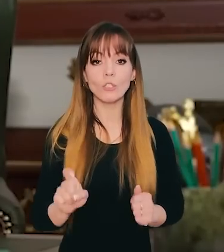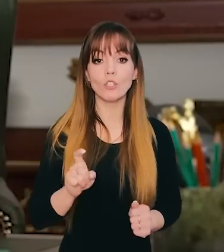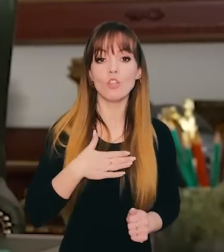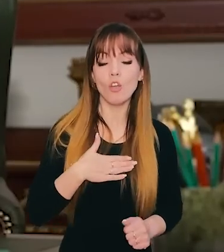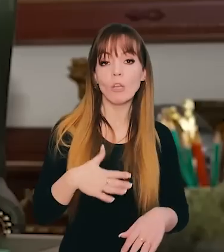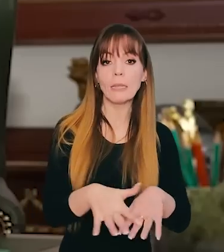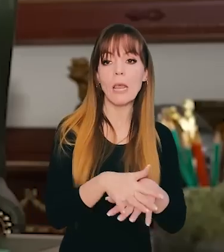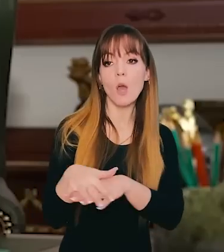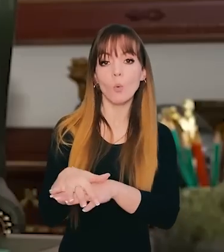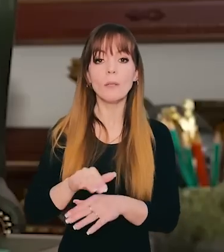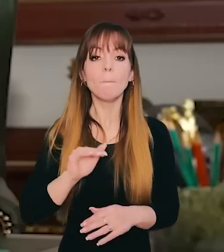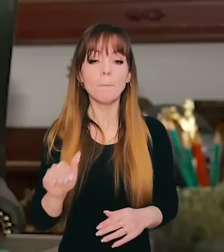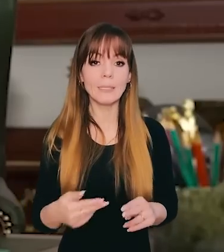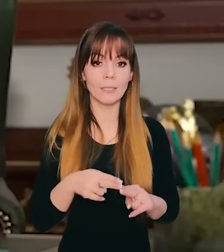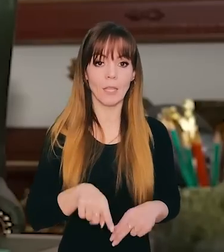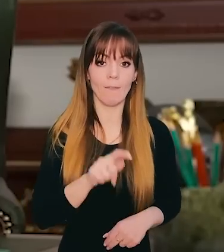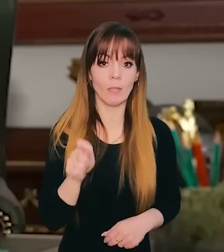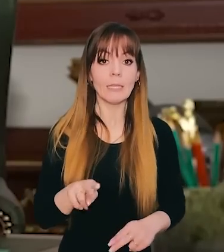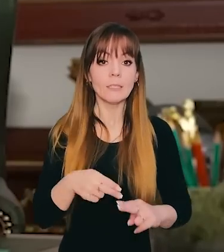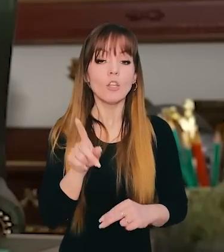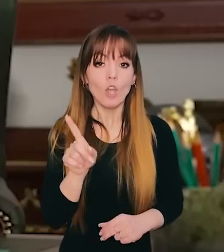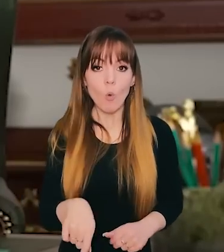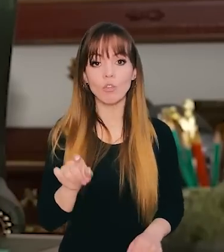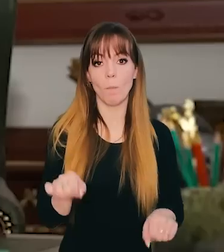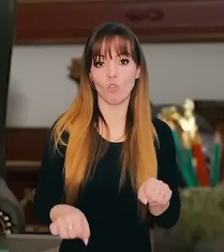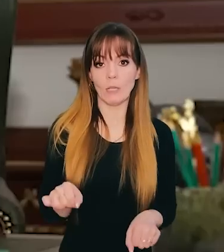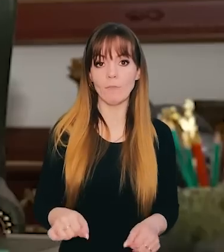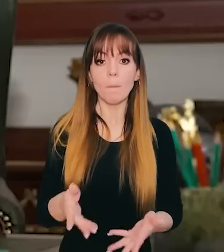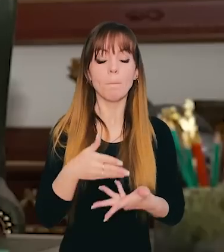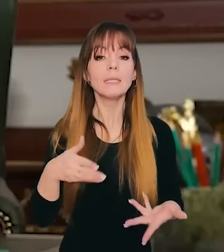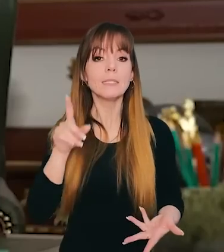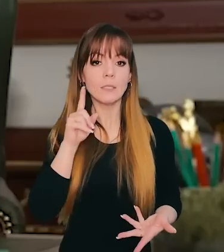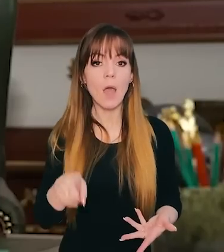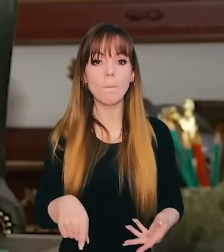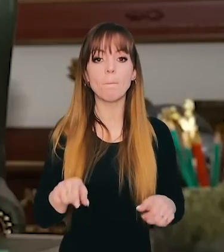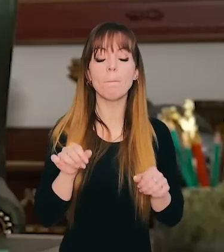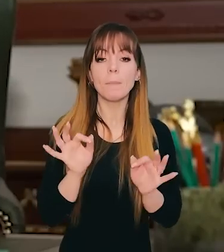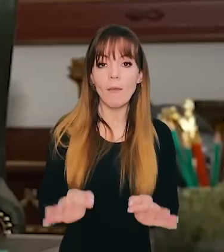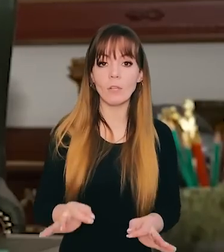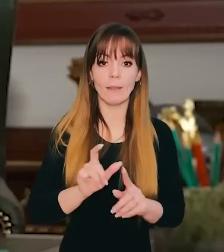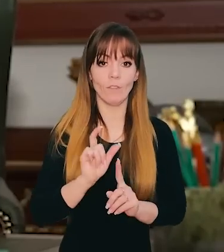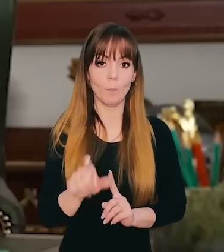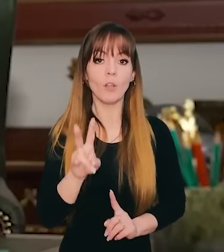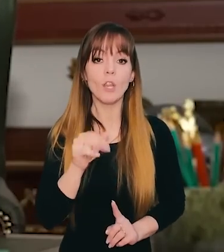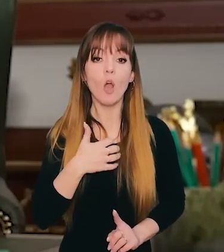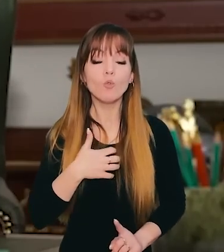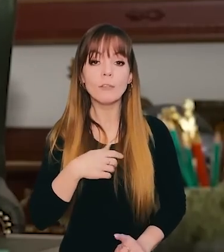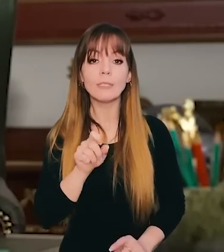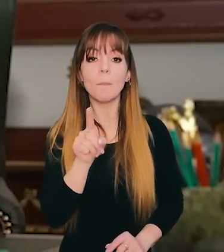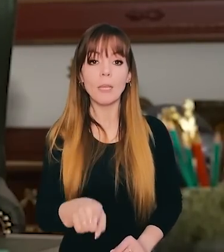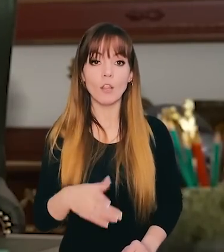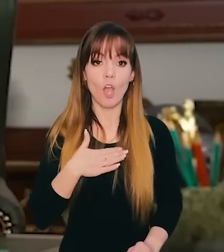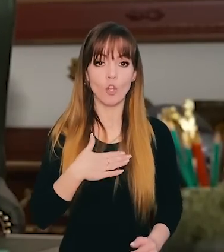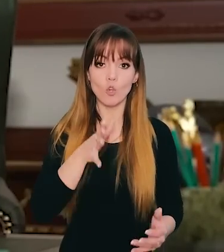кожного з наших народів Після цієї війни це також Можливо ми знаємо правильні відповіді на